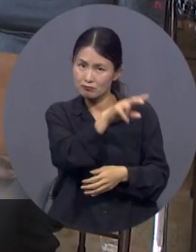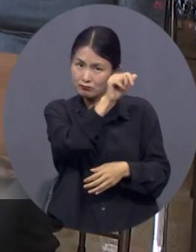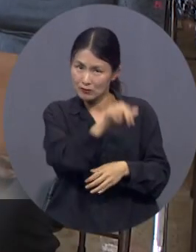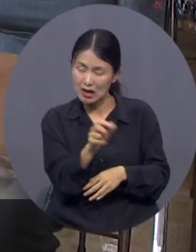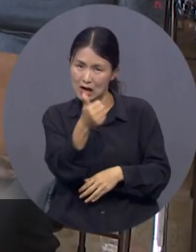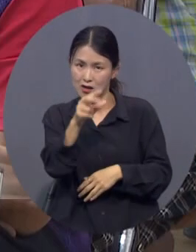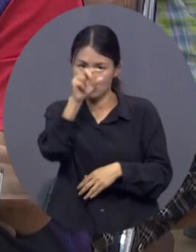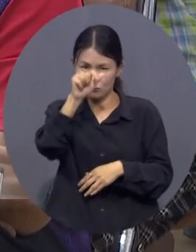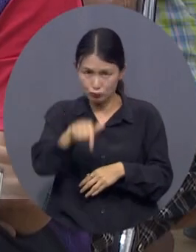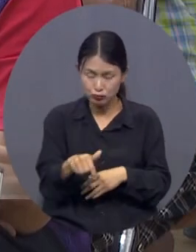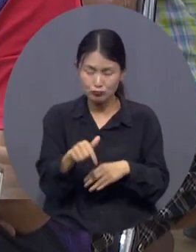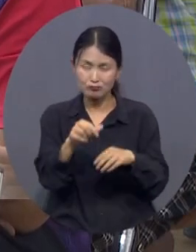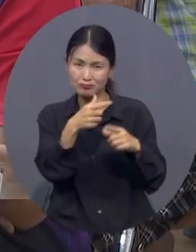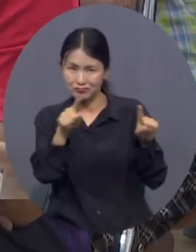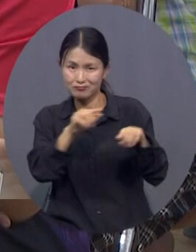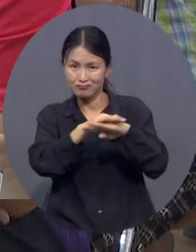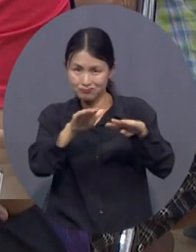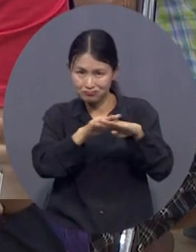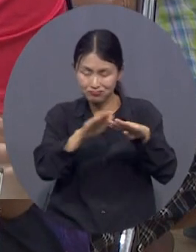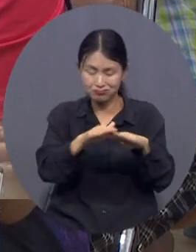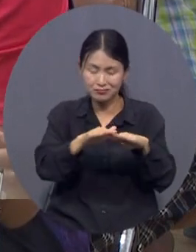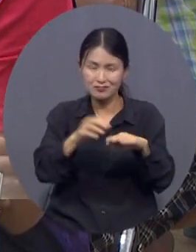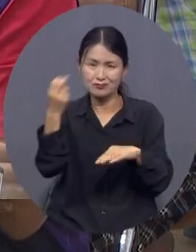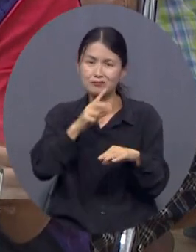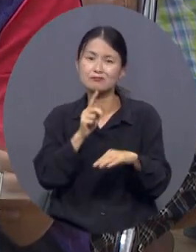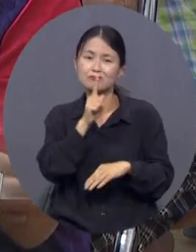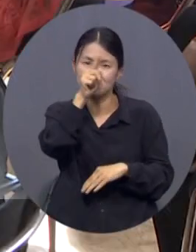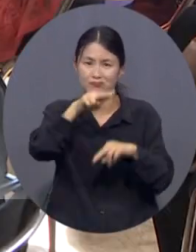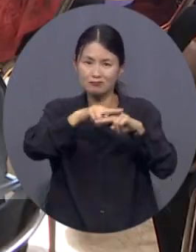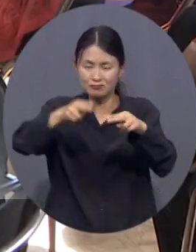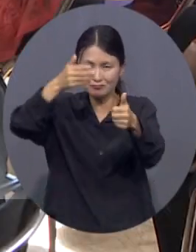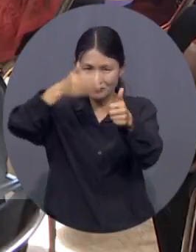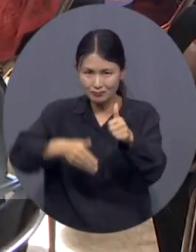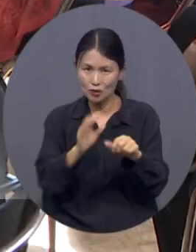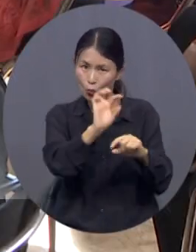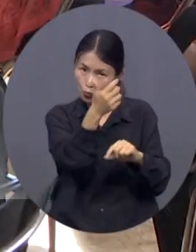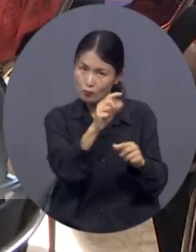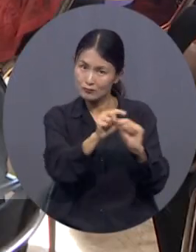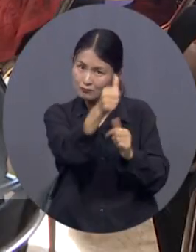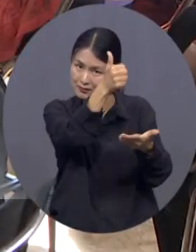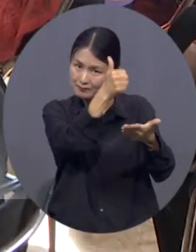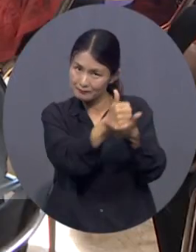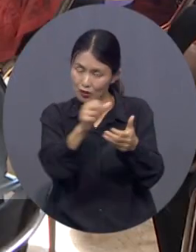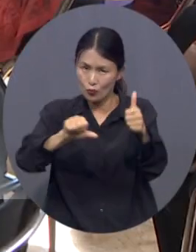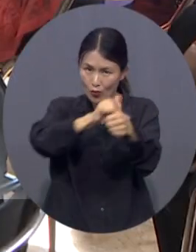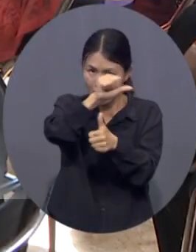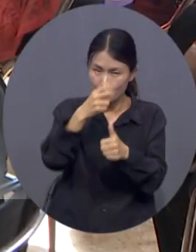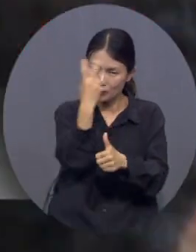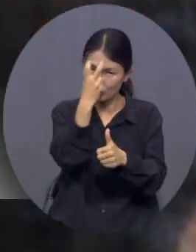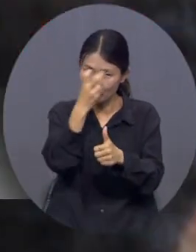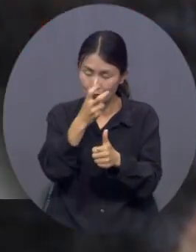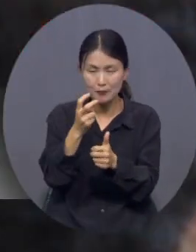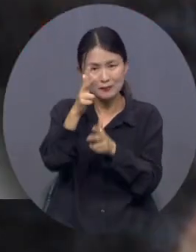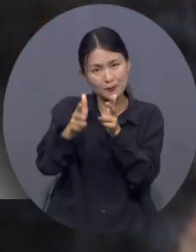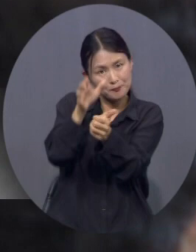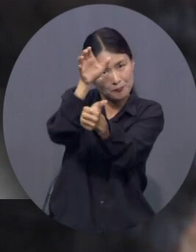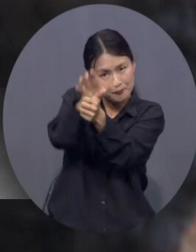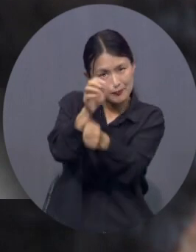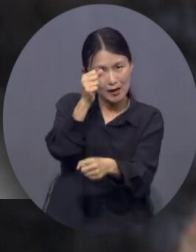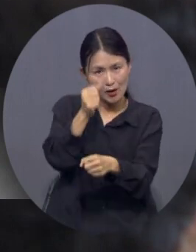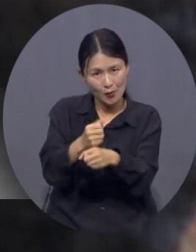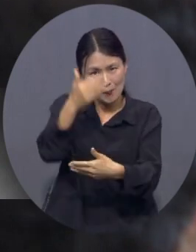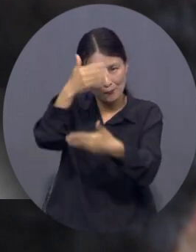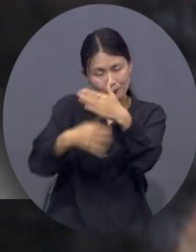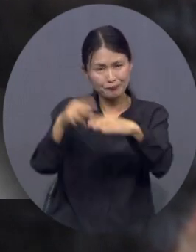차단, 소송 취하 등의 의견을 제시했습니다. 이에 대해 오영훈 지사는 생태계 조사 용역을 추진하고